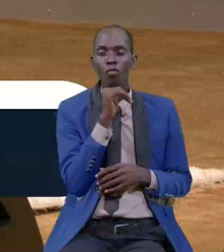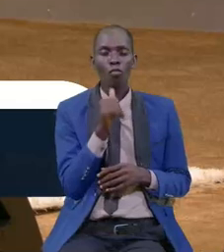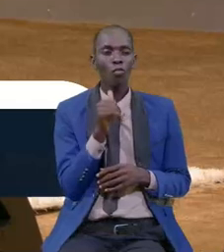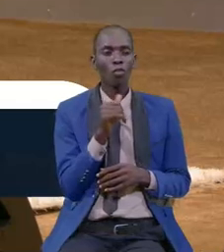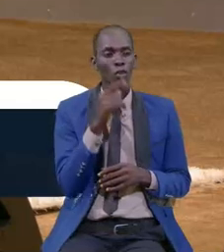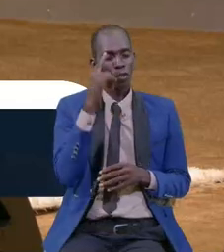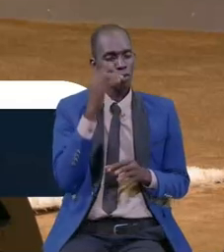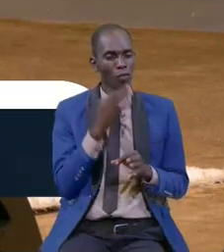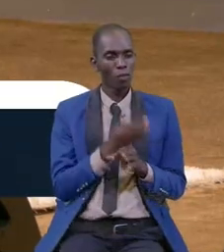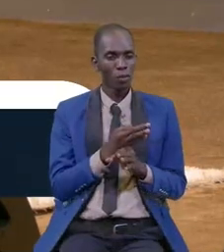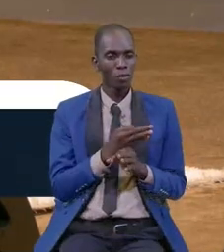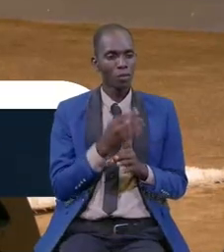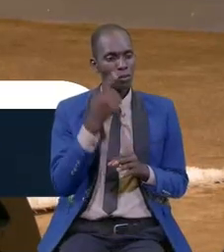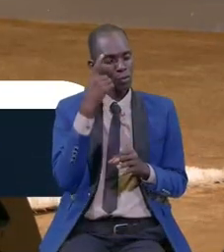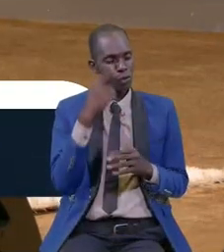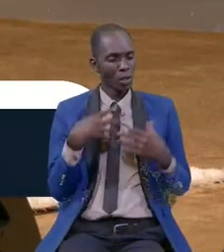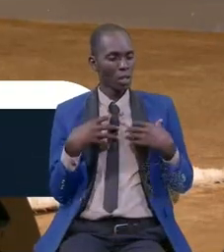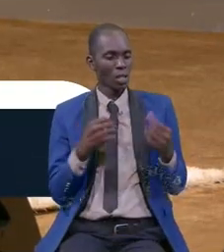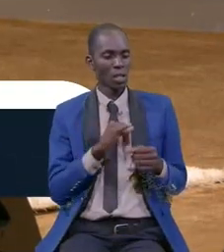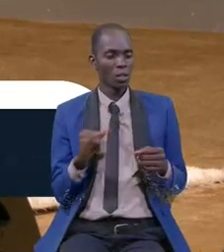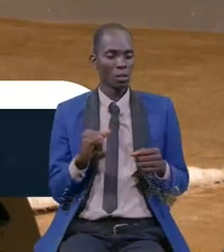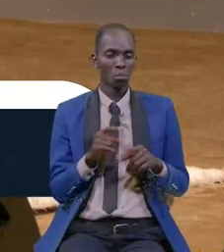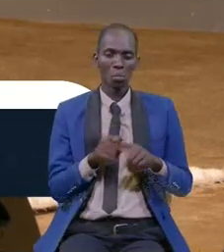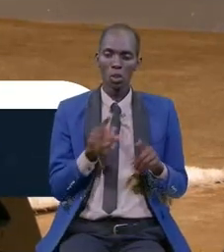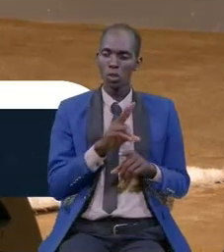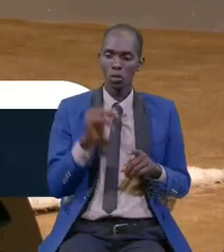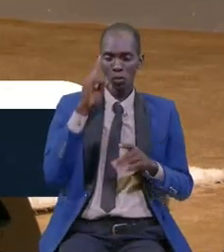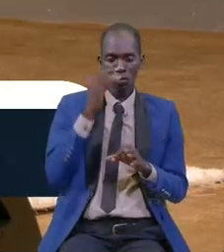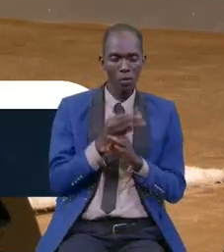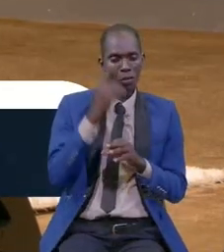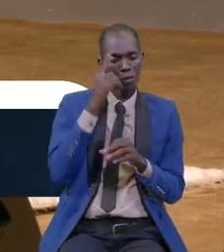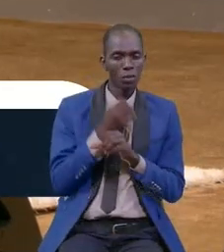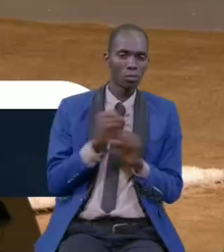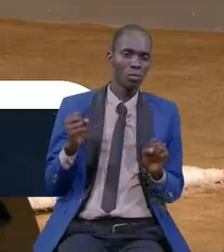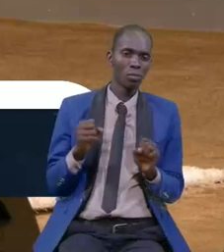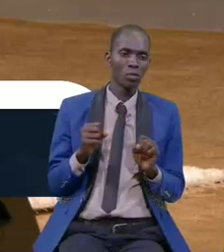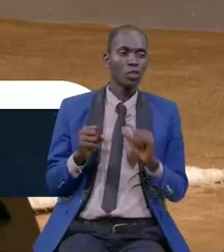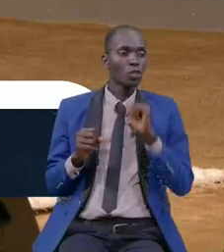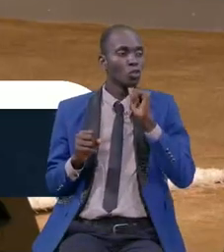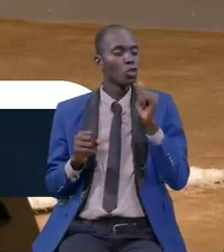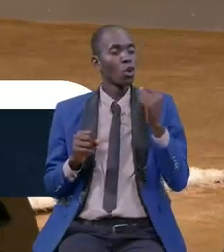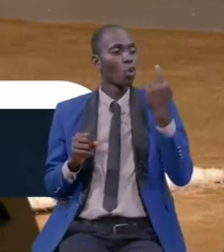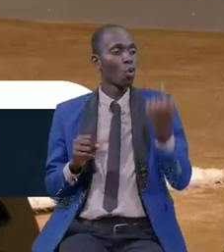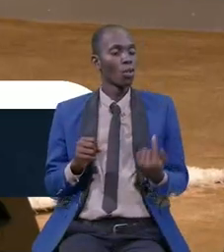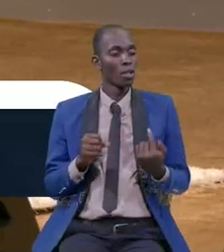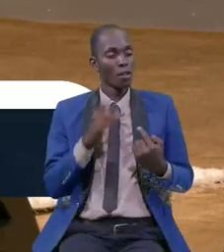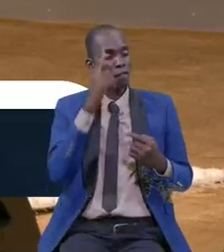foi pour la guérison il y a pas la foi pour le salut ce n'est pas juste la foi